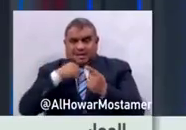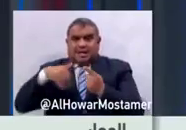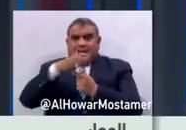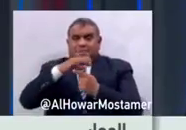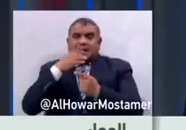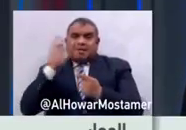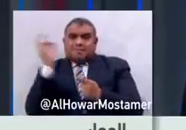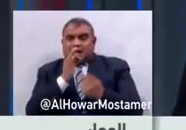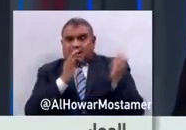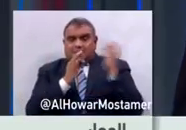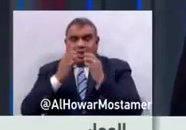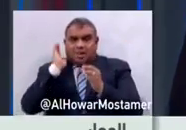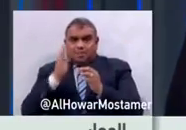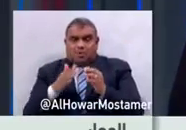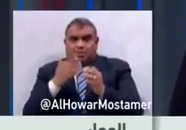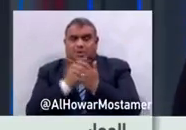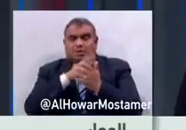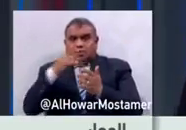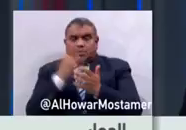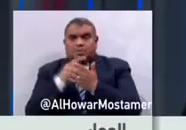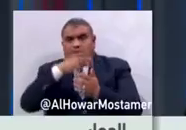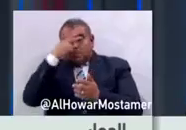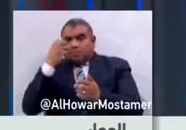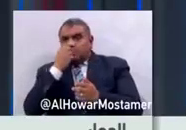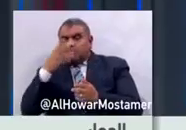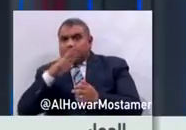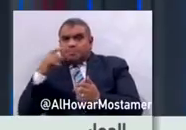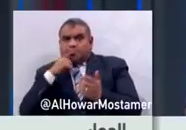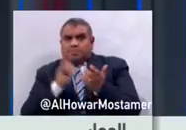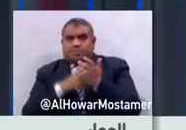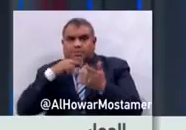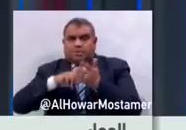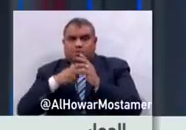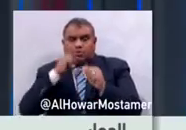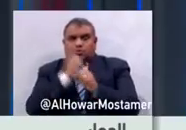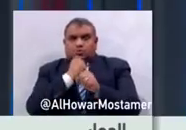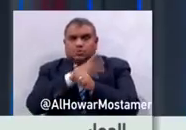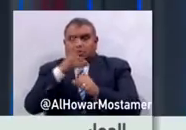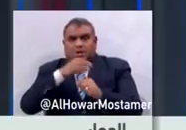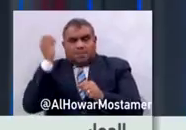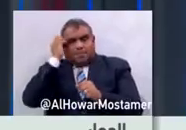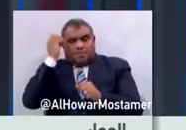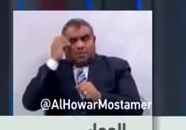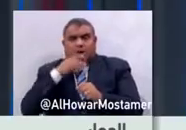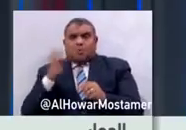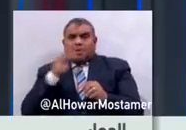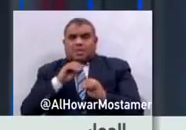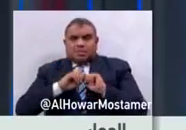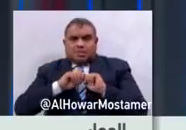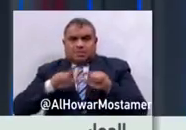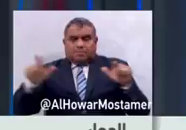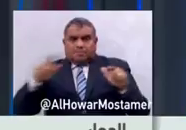وإيه خبراتنا التاريخية في تعامل أجهزة المخابرات والأمن القومي معاه؟ خلينا نشوف شوية معلومات بتقول لنا إيه